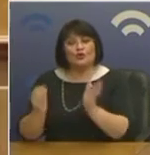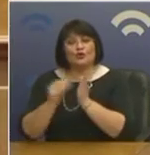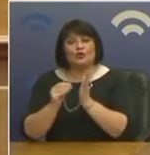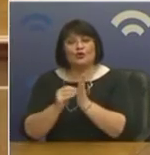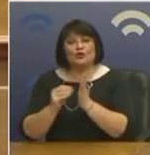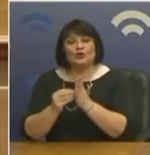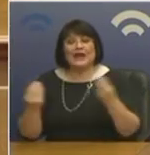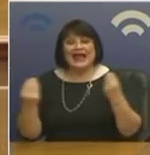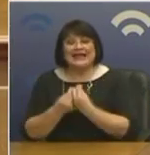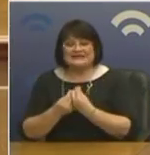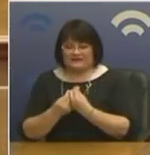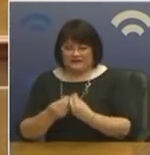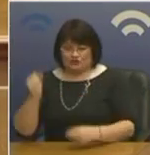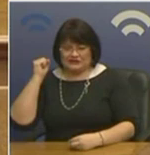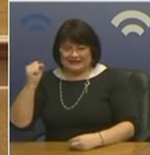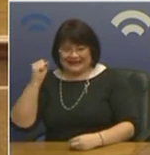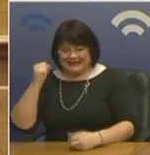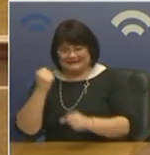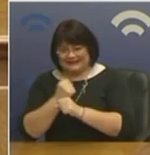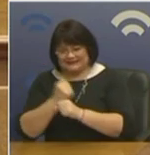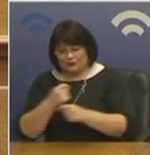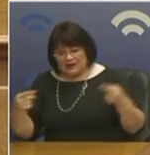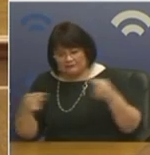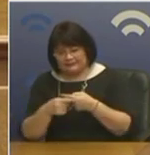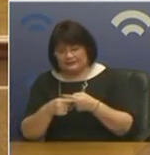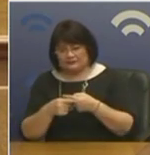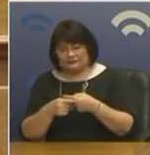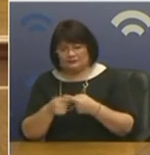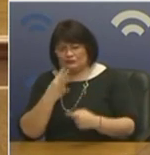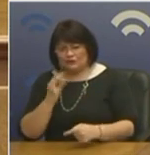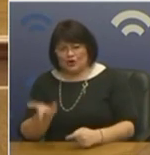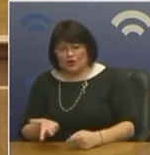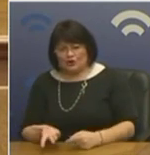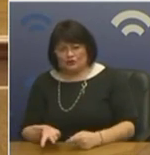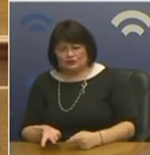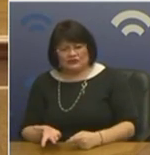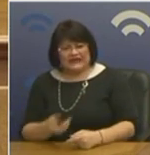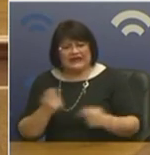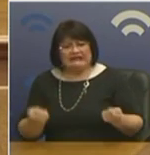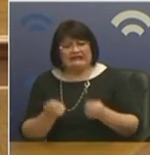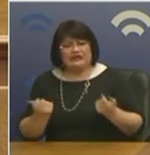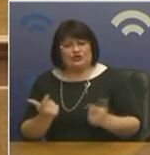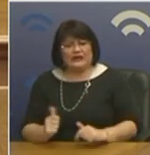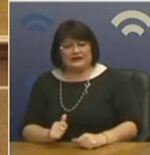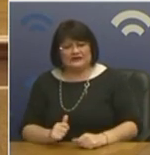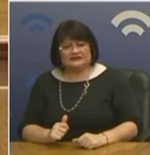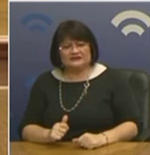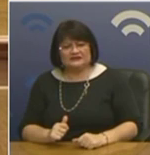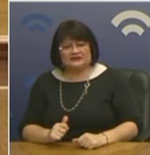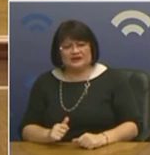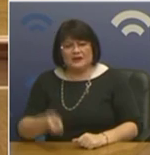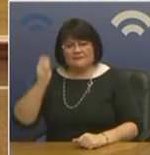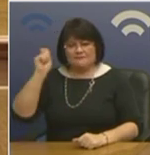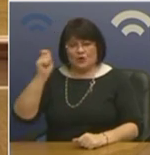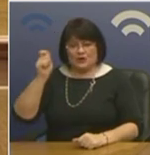ασυμβίβαστο συνδικαλισμού? Γιατί δεν το θεσπίσατε? Ποιος είναι ο λόγος? Πείτε μου εσείς, ιδιότητα πολιτικού στελέχους,